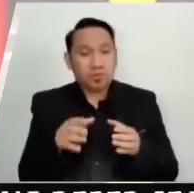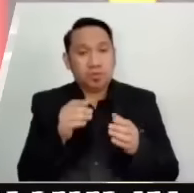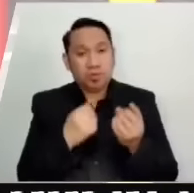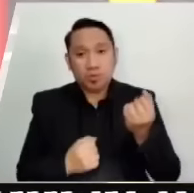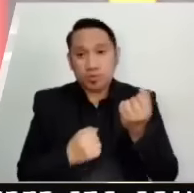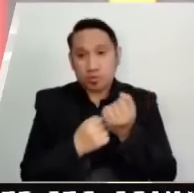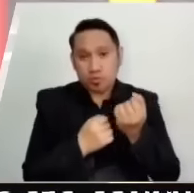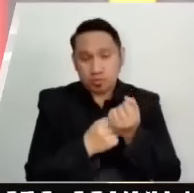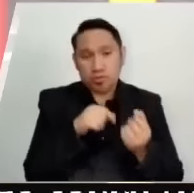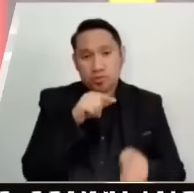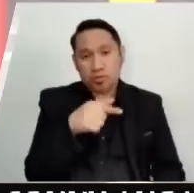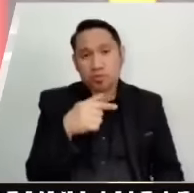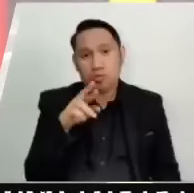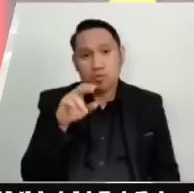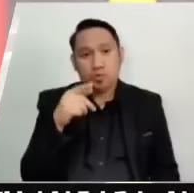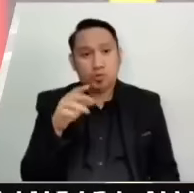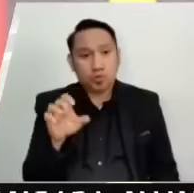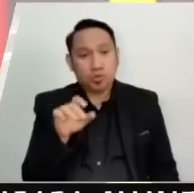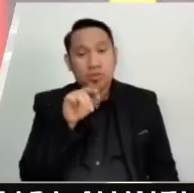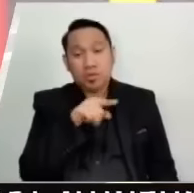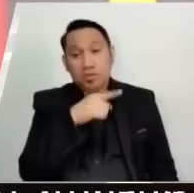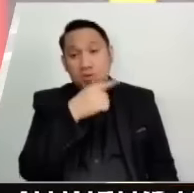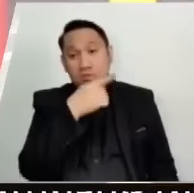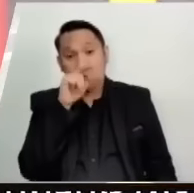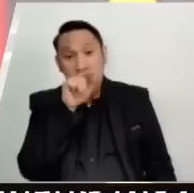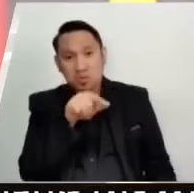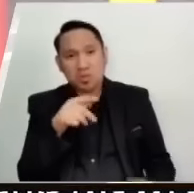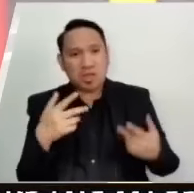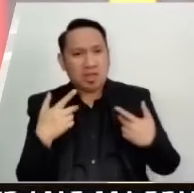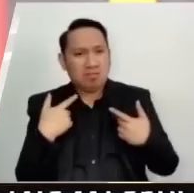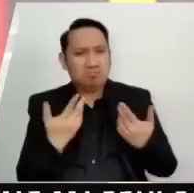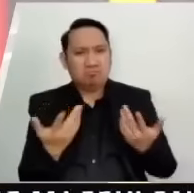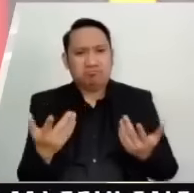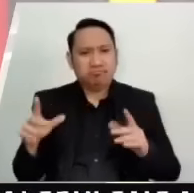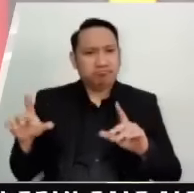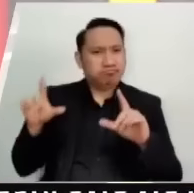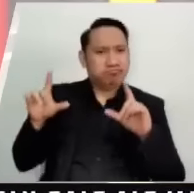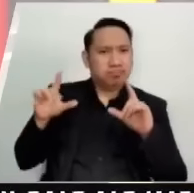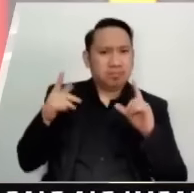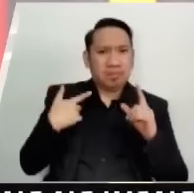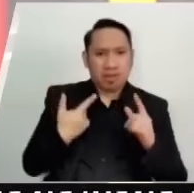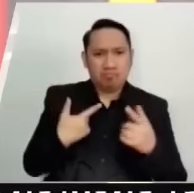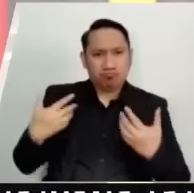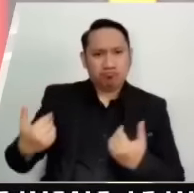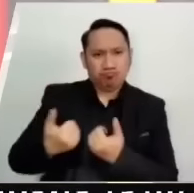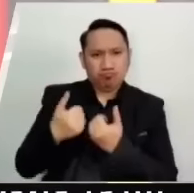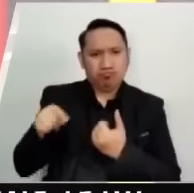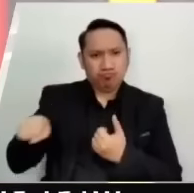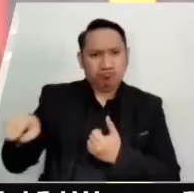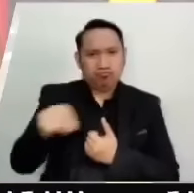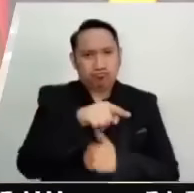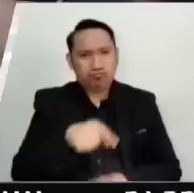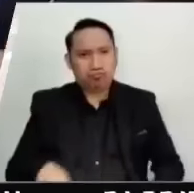Garcia Mamon din si Garcia sa mga nag-aakusa sa kanya may unang balita Si Sandra